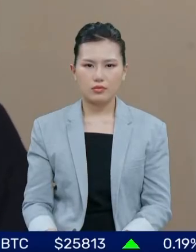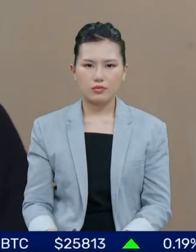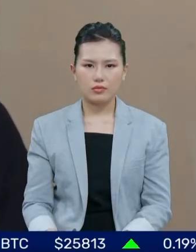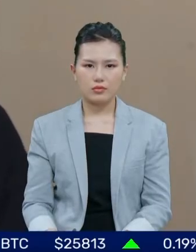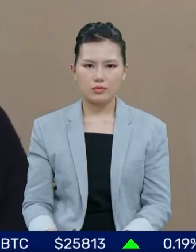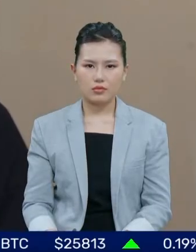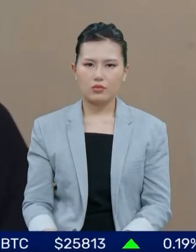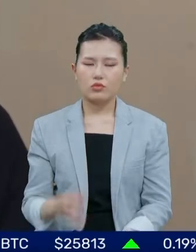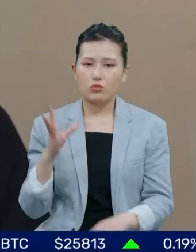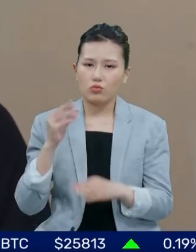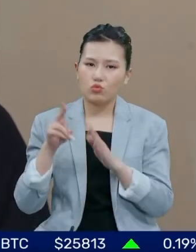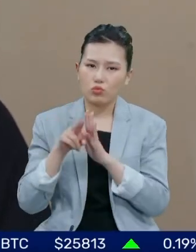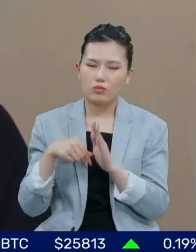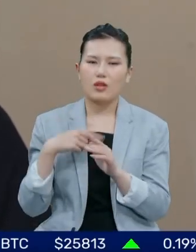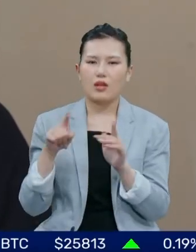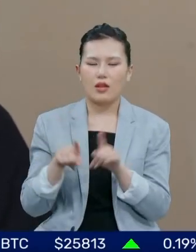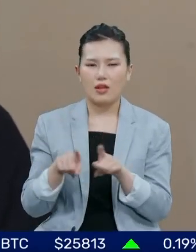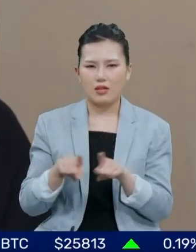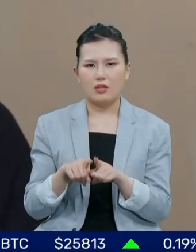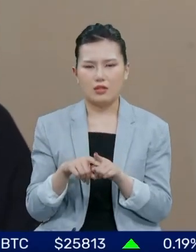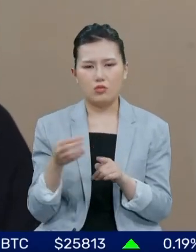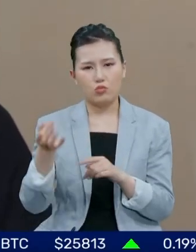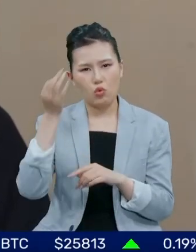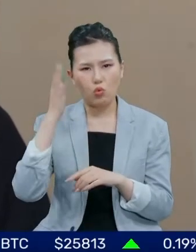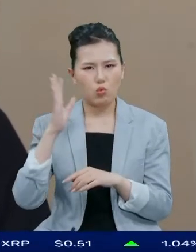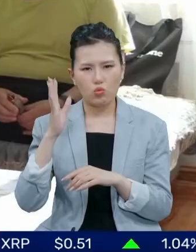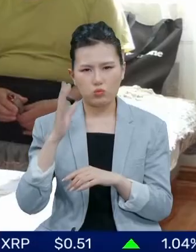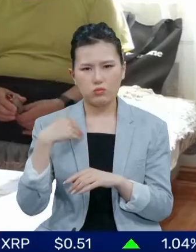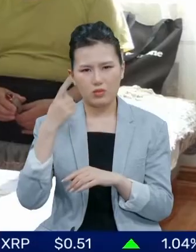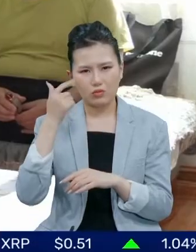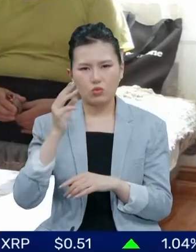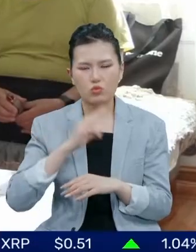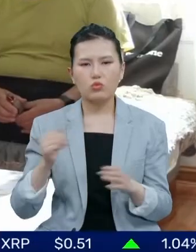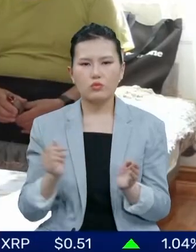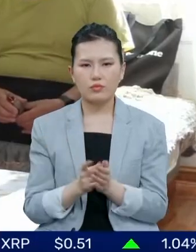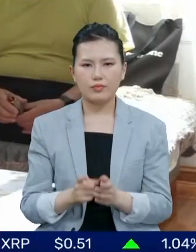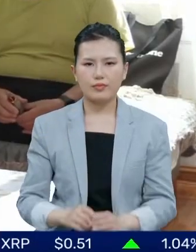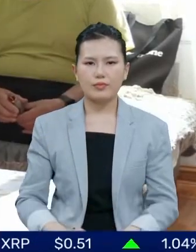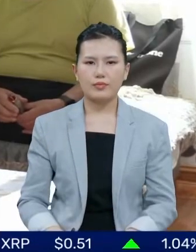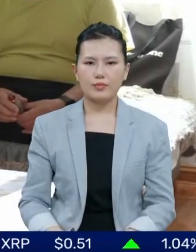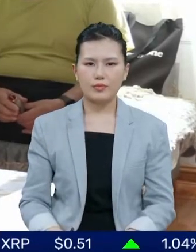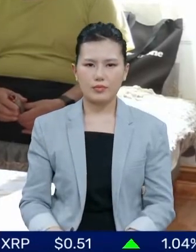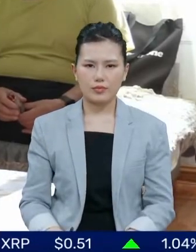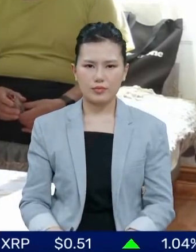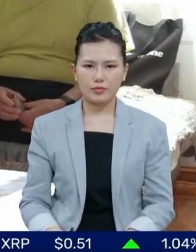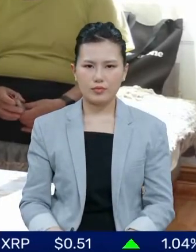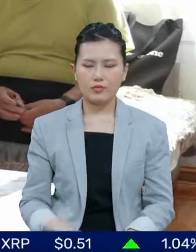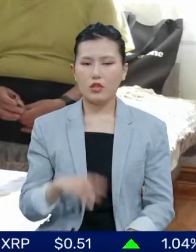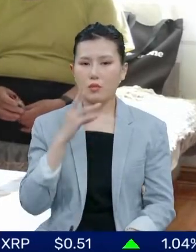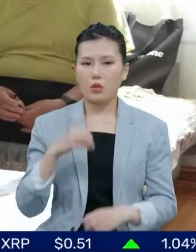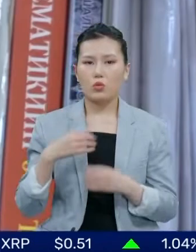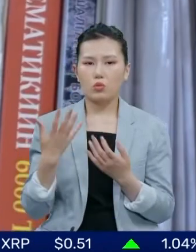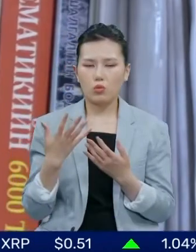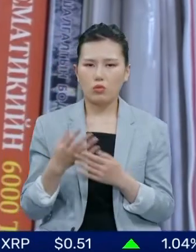тийм зарчмаар явсан гэж бодлоо. Мэдхгүй юм үлдээхгүй байх нь л ер нь бол чухал. Тэгээд гол зорилго нь болохоор хамгийн сүүлд тэрээр алдаанаасаа